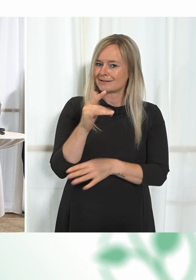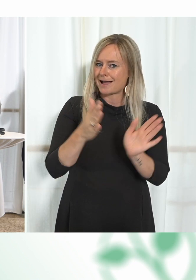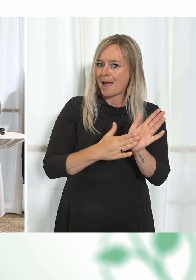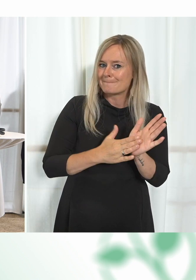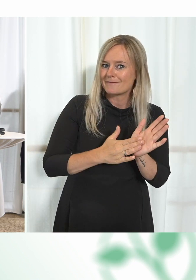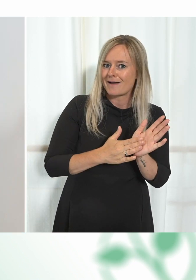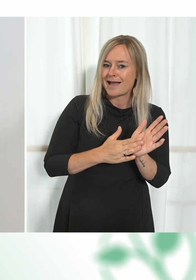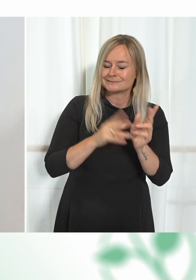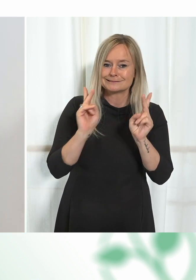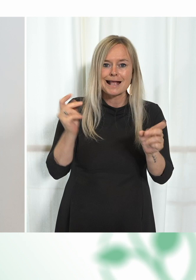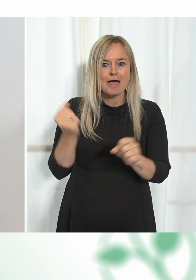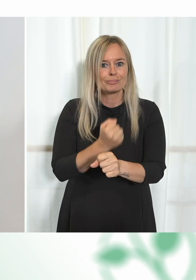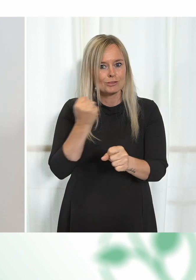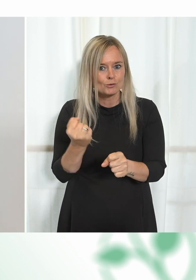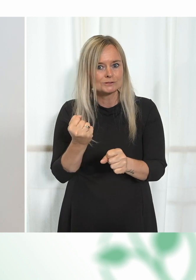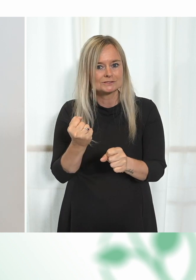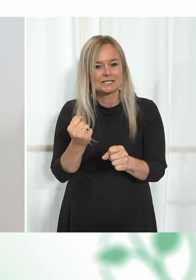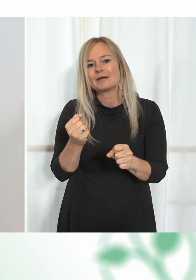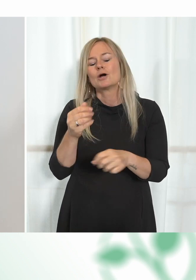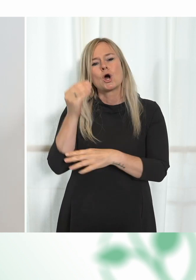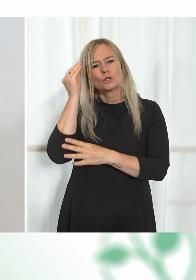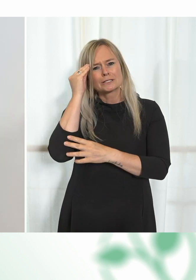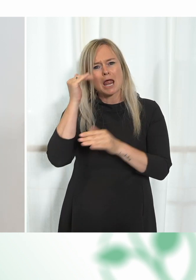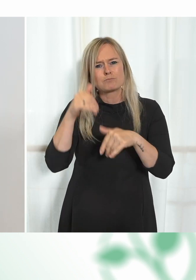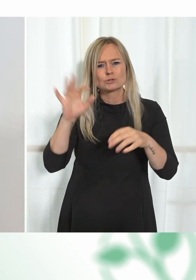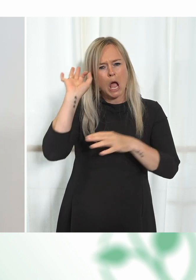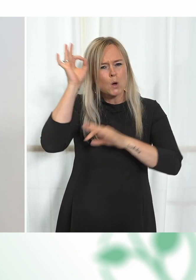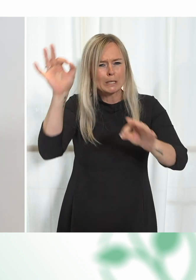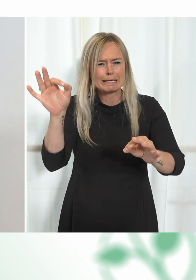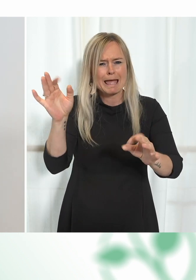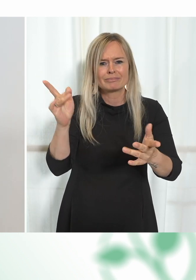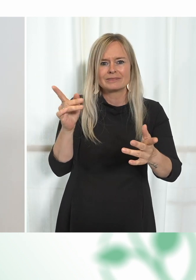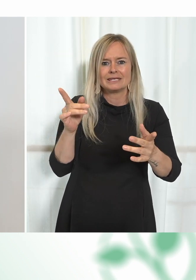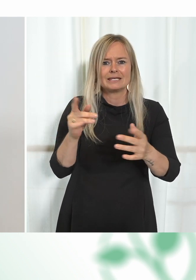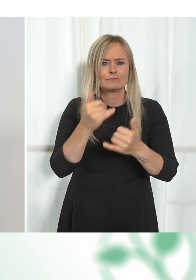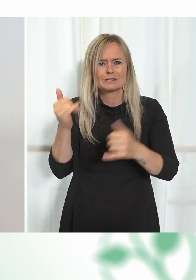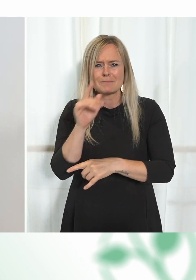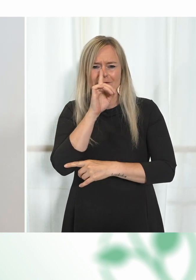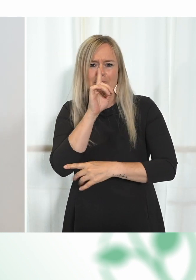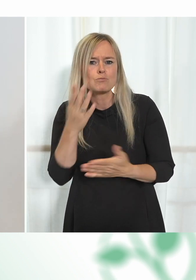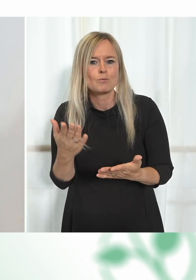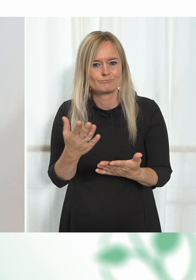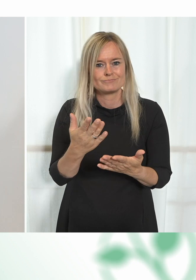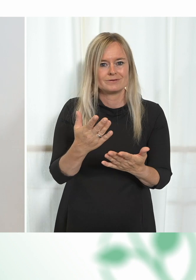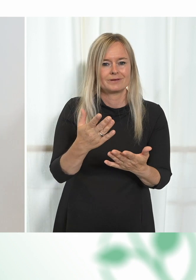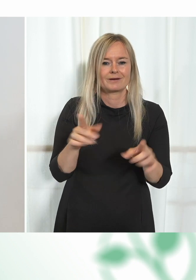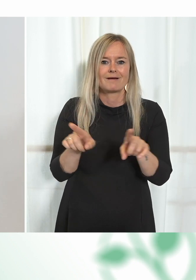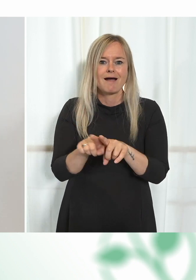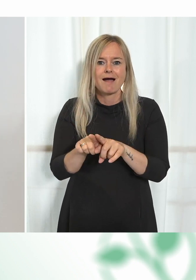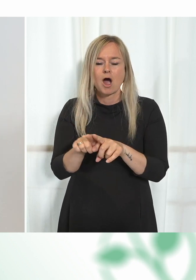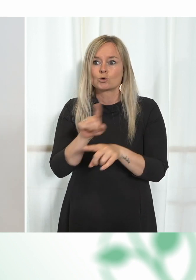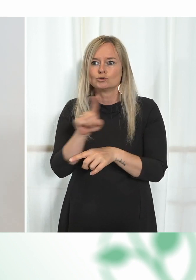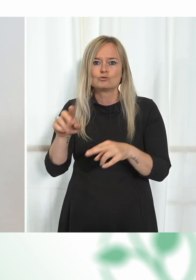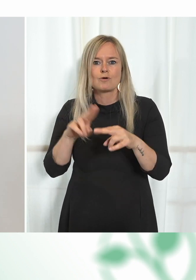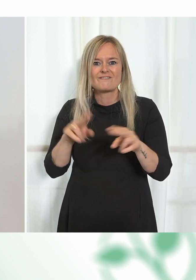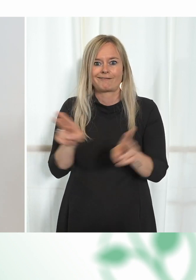möglich. Und ich glaube, da muss man einfach auch kreativ denken, immer wieder neue Ansätze probieren. Also es geht ums Ausprobieren. Nur weil man es nicht vorstellen kann, heißt